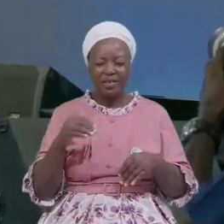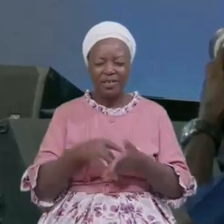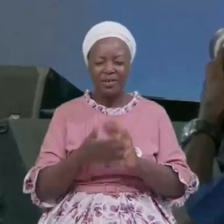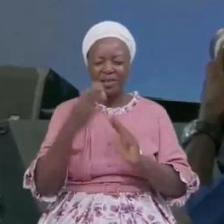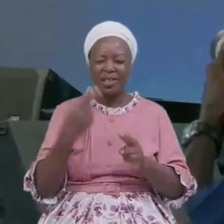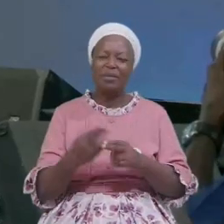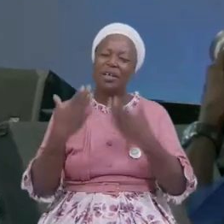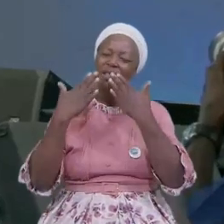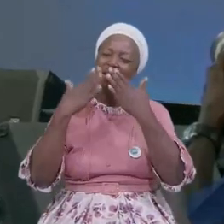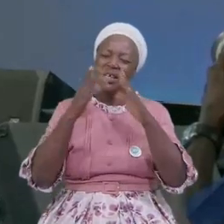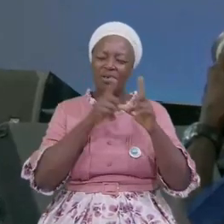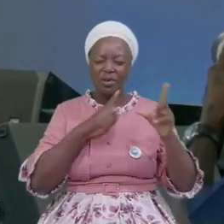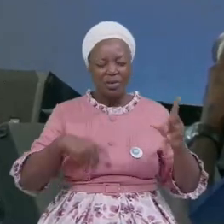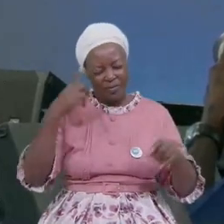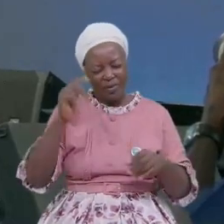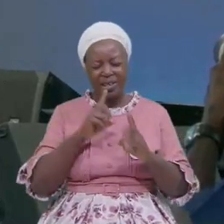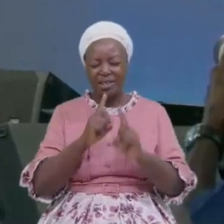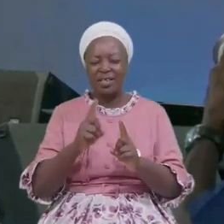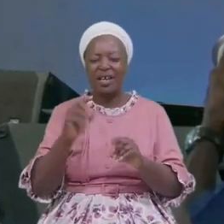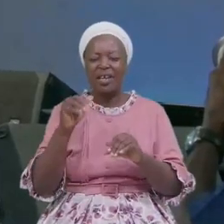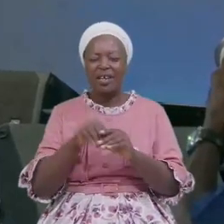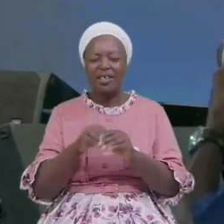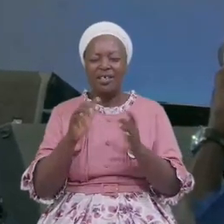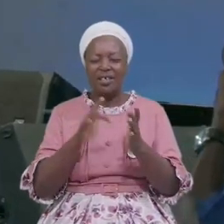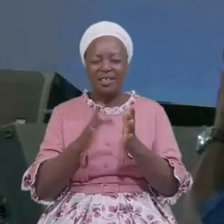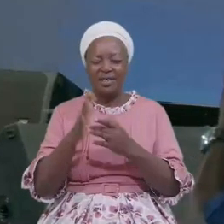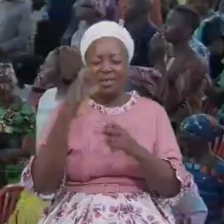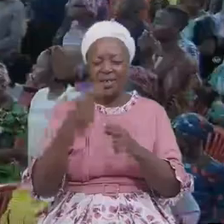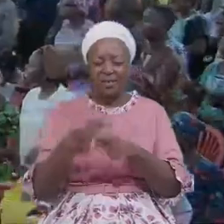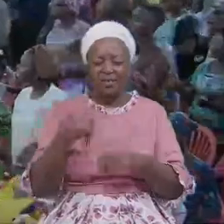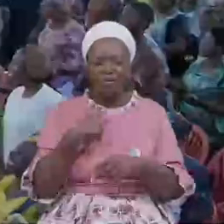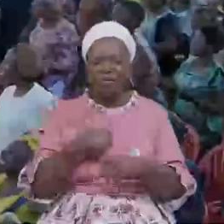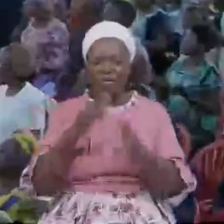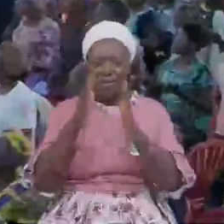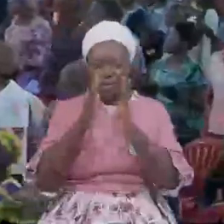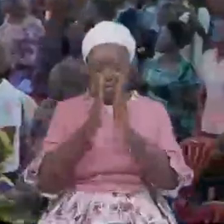pour l'exaucement. Au nom de Jésus, nous prions.